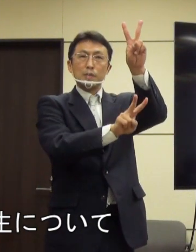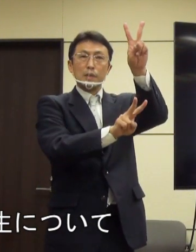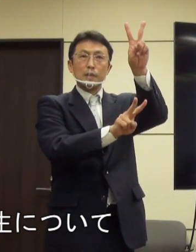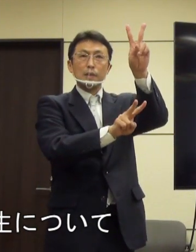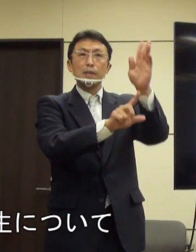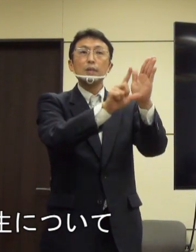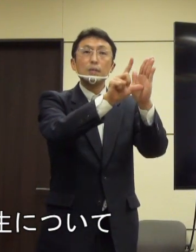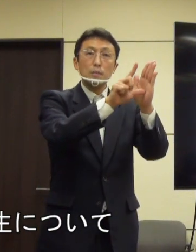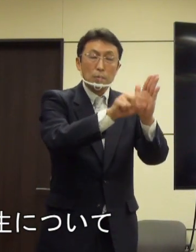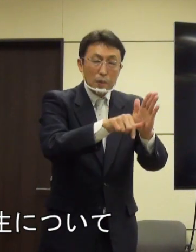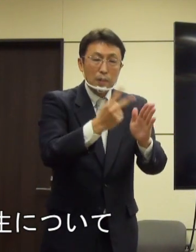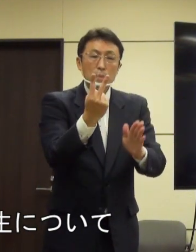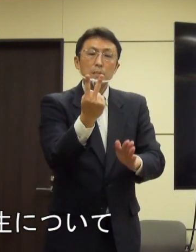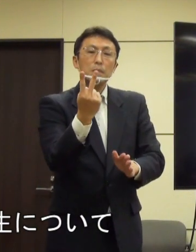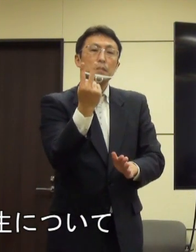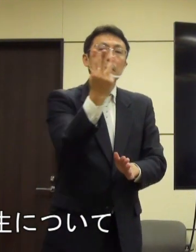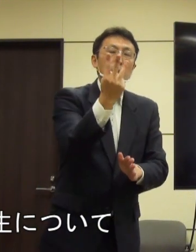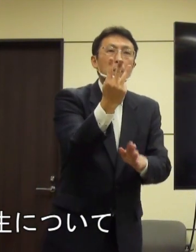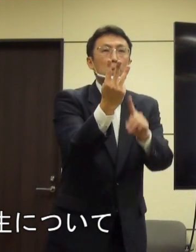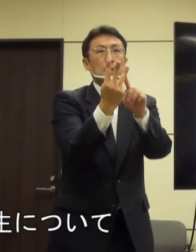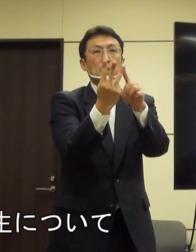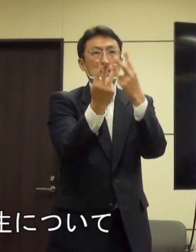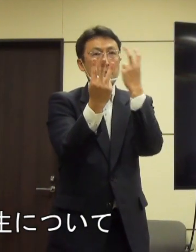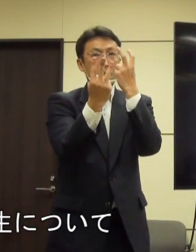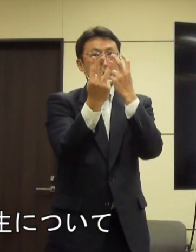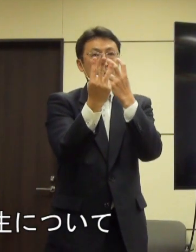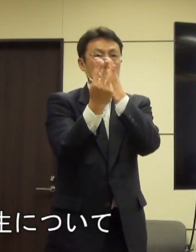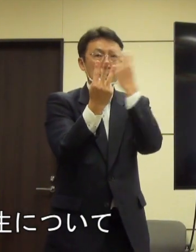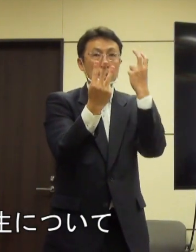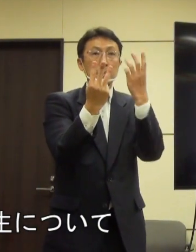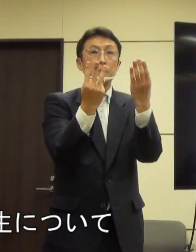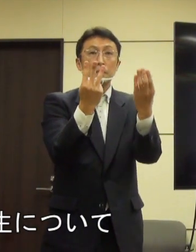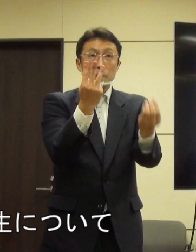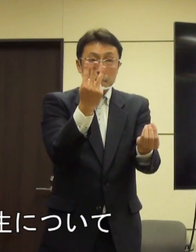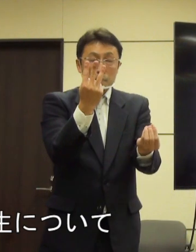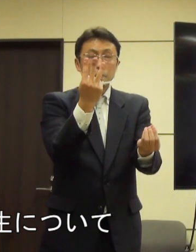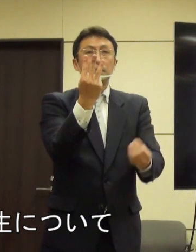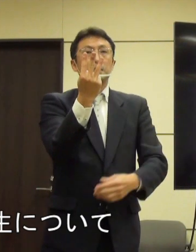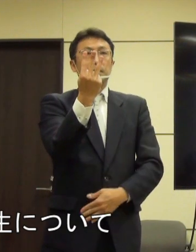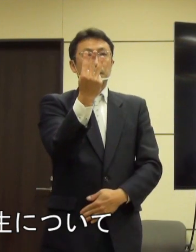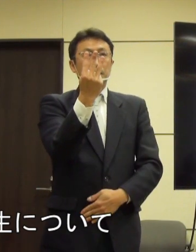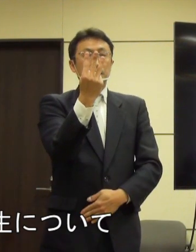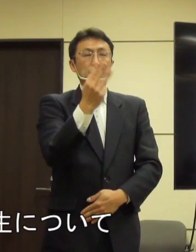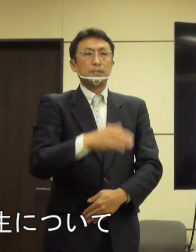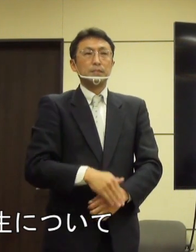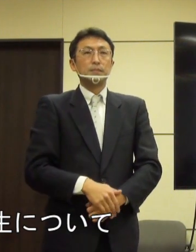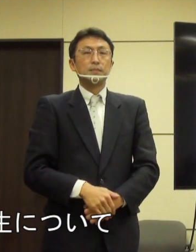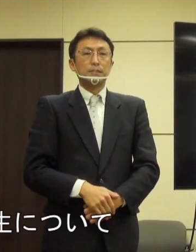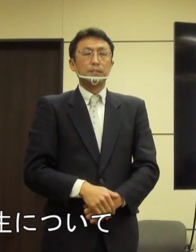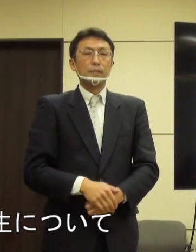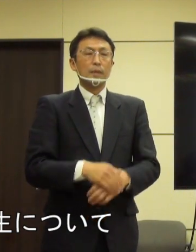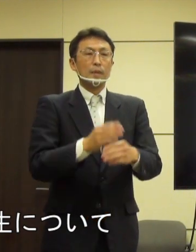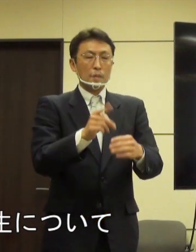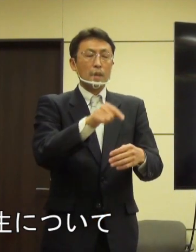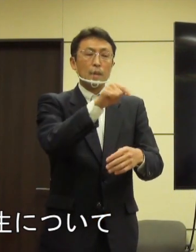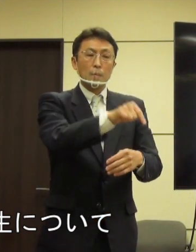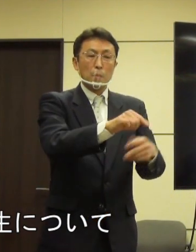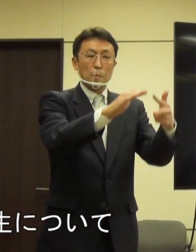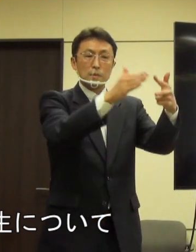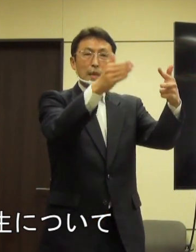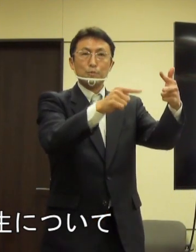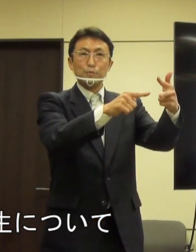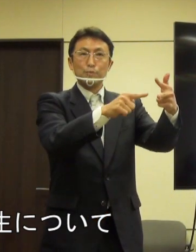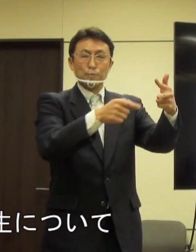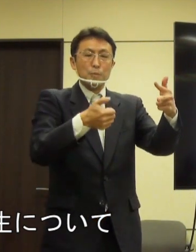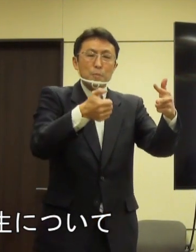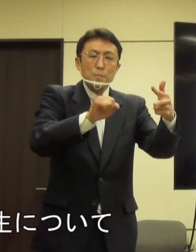栄養性を確認したというものであります一方で a口通所型の施設ですのでまあ